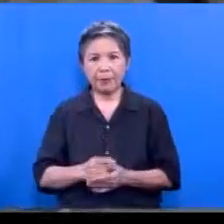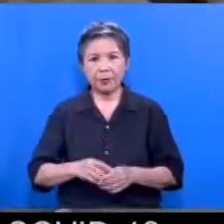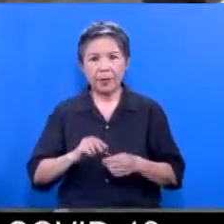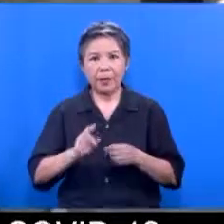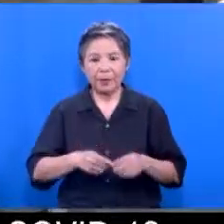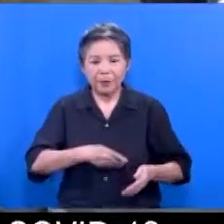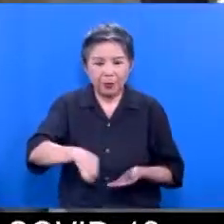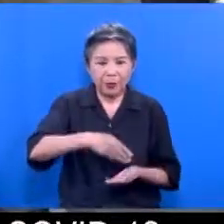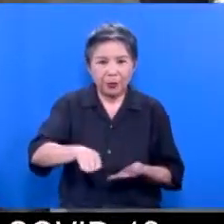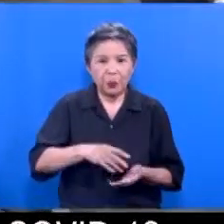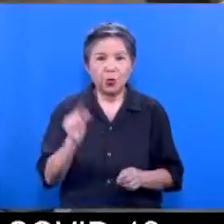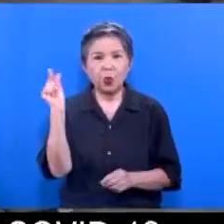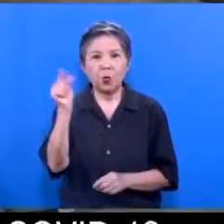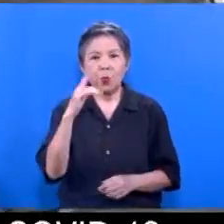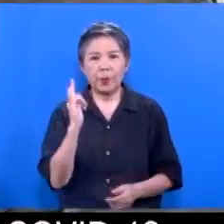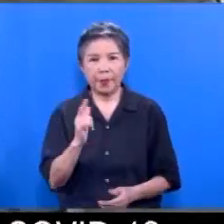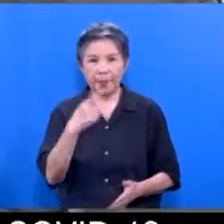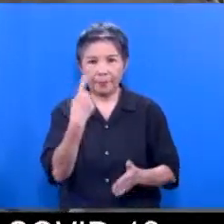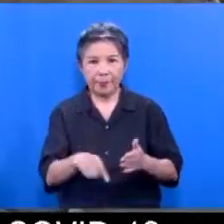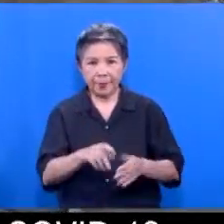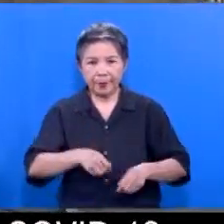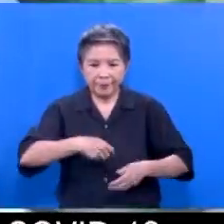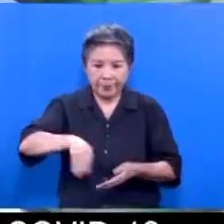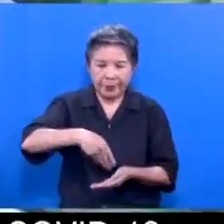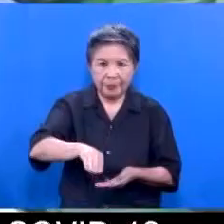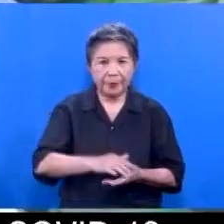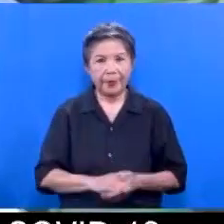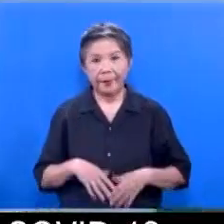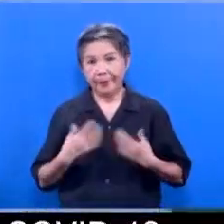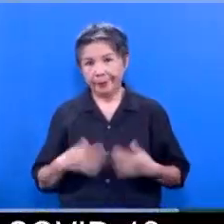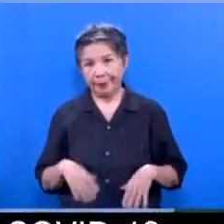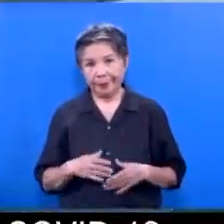membersihkan fasilitas umum tetap diberikan petugas.